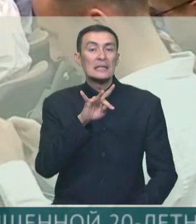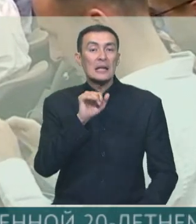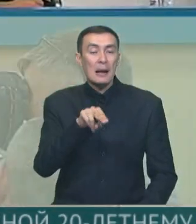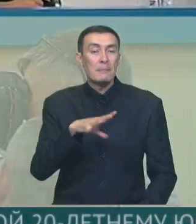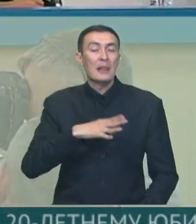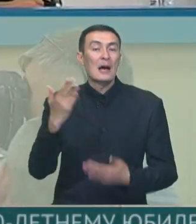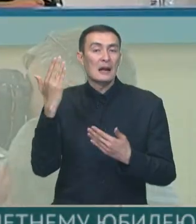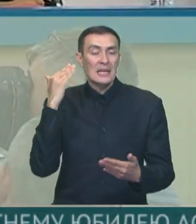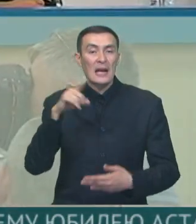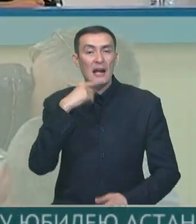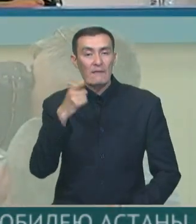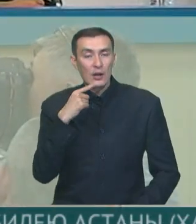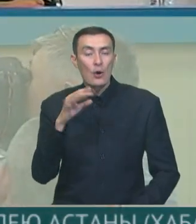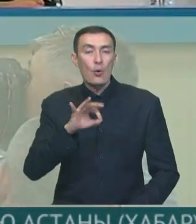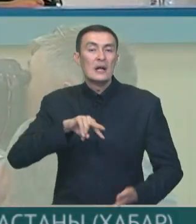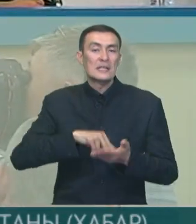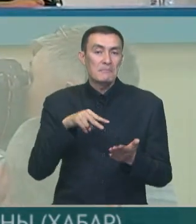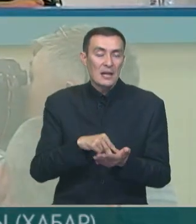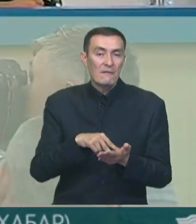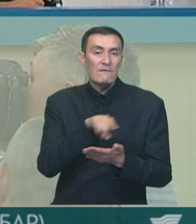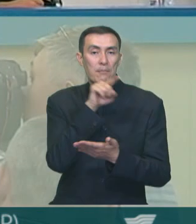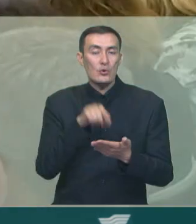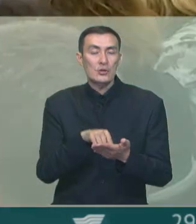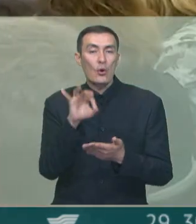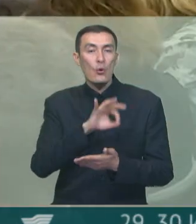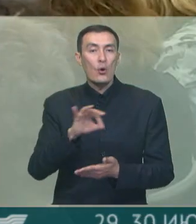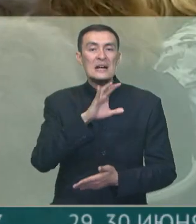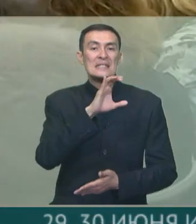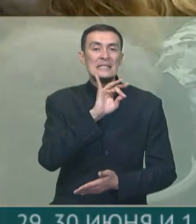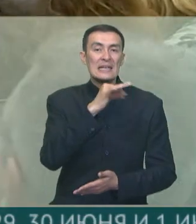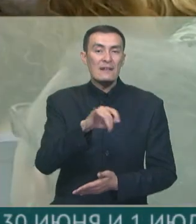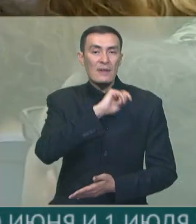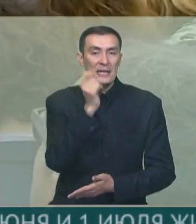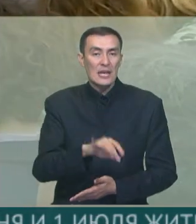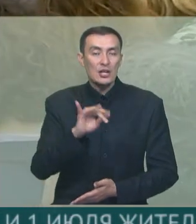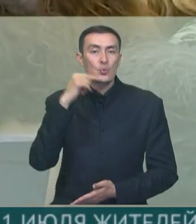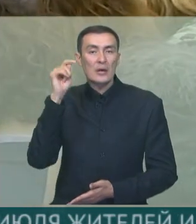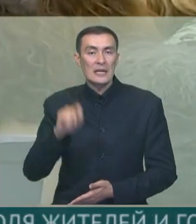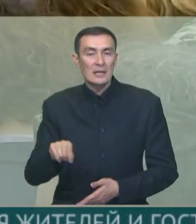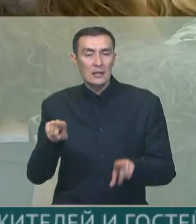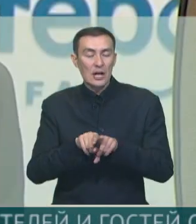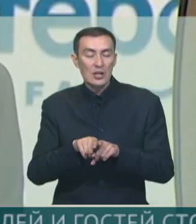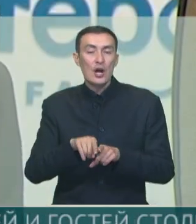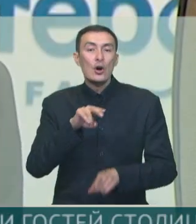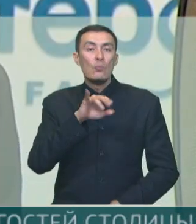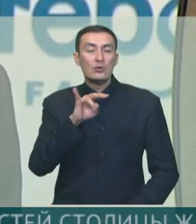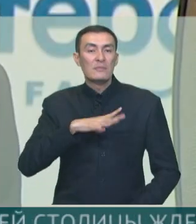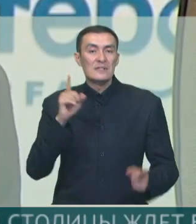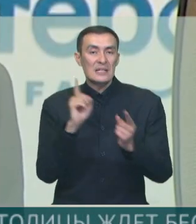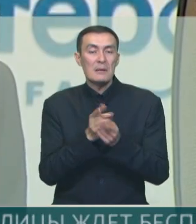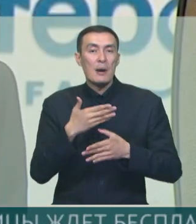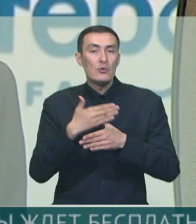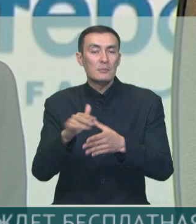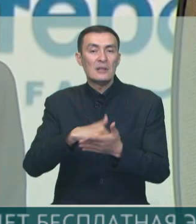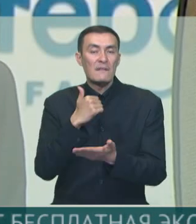Трамп ранее заявлял о намерении затронуть вопросы по Сирии и Украине. Накануне Владимир Путин встретился с помощником